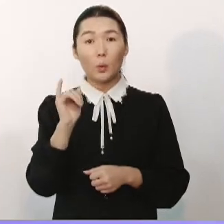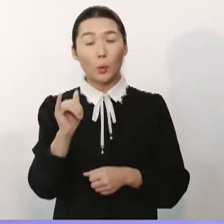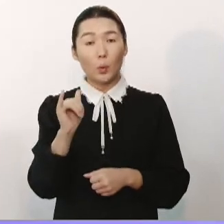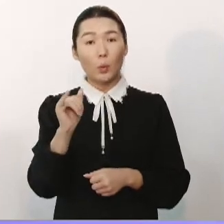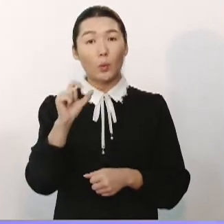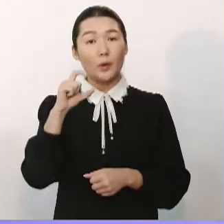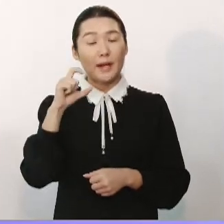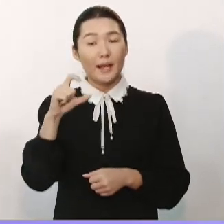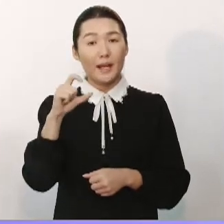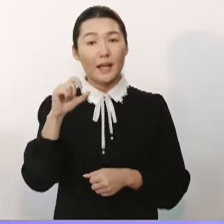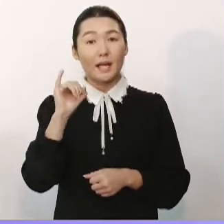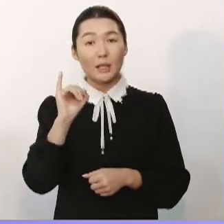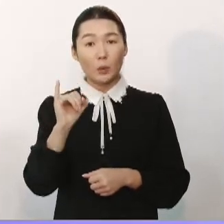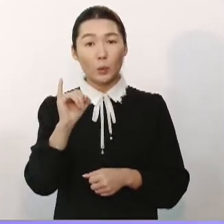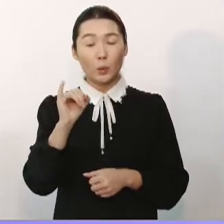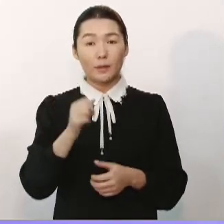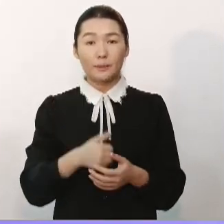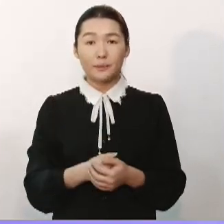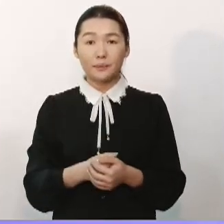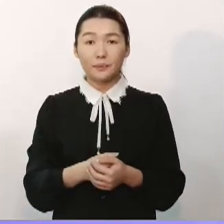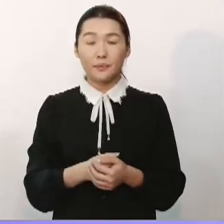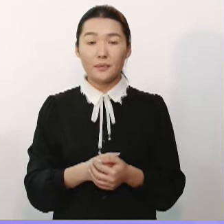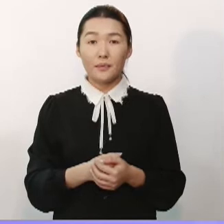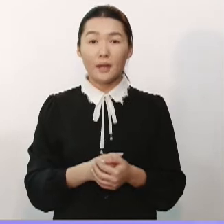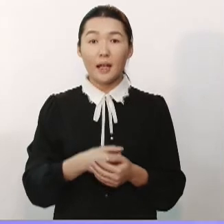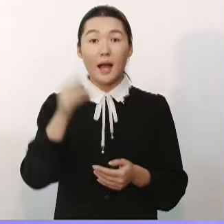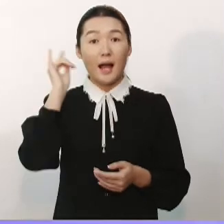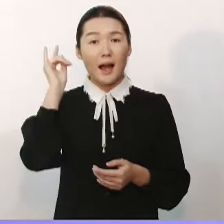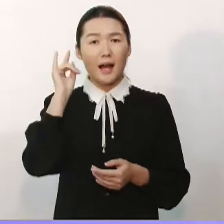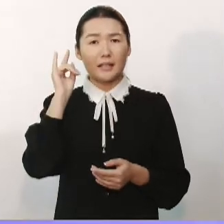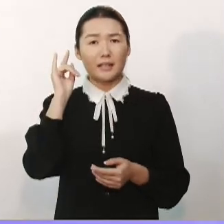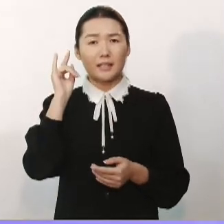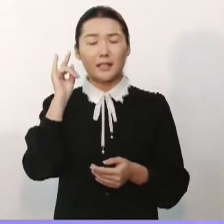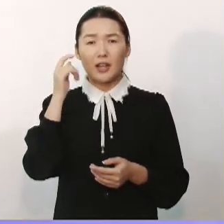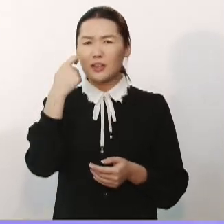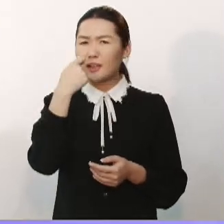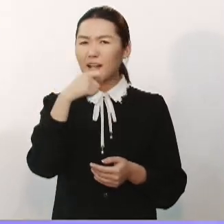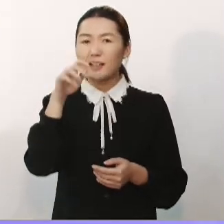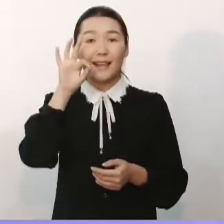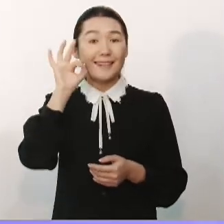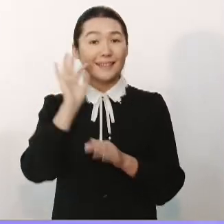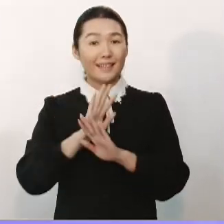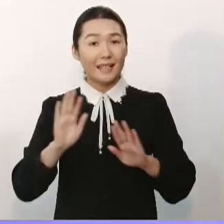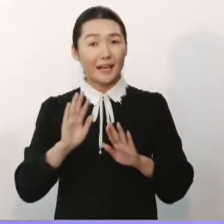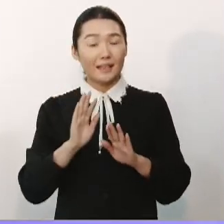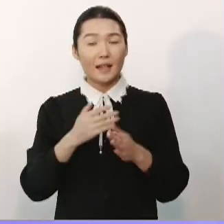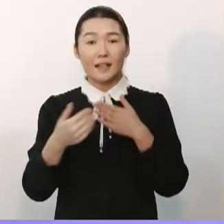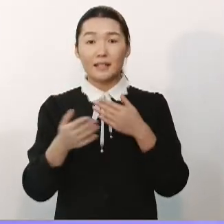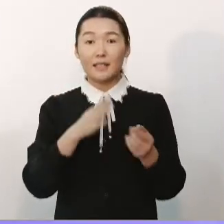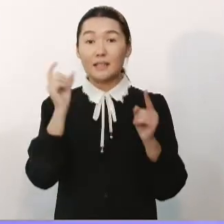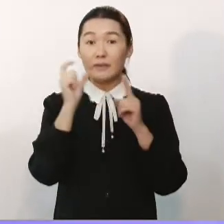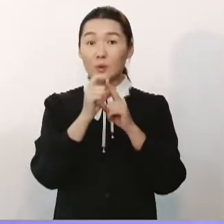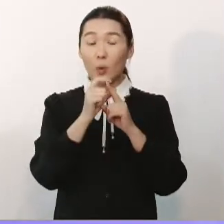э, ю. Они никогда не хитрят, и если в слове мы услышим эти звуки,